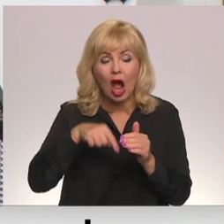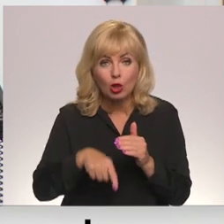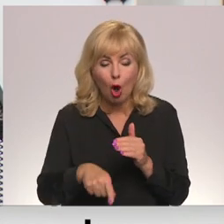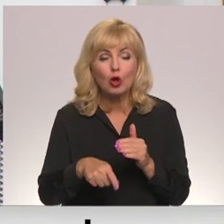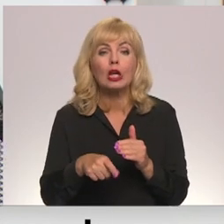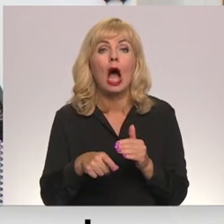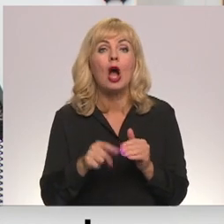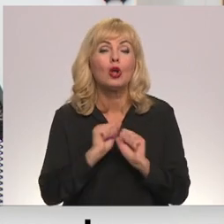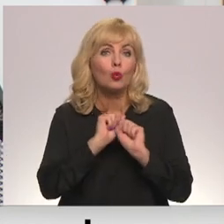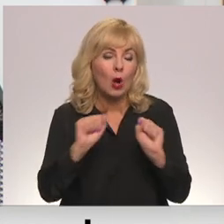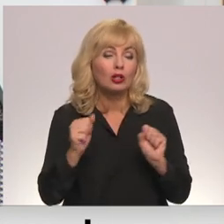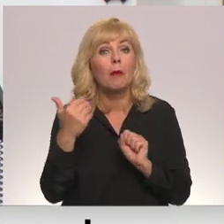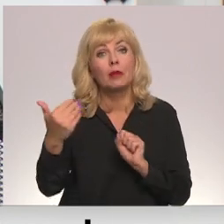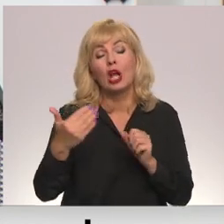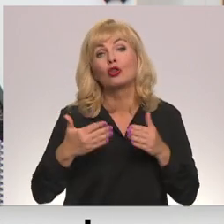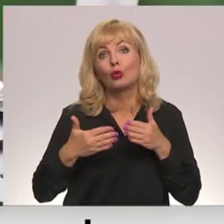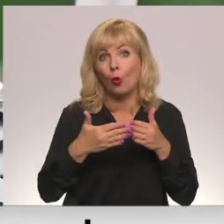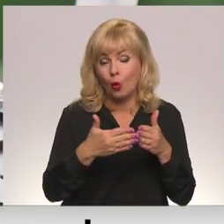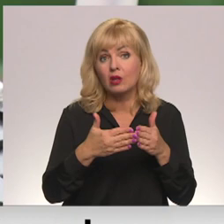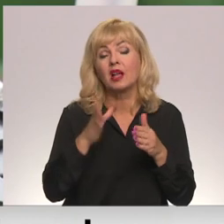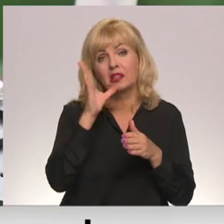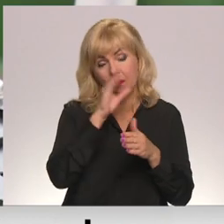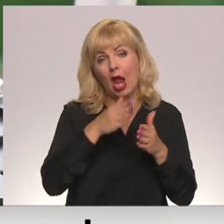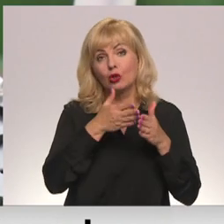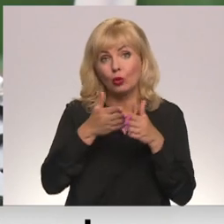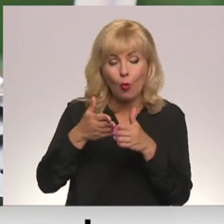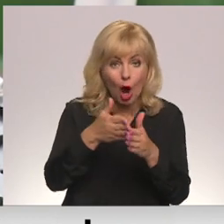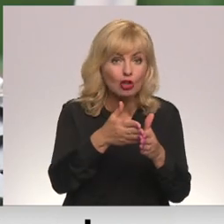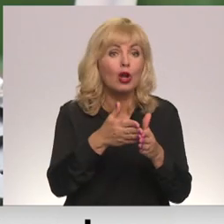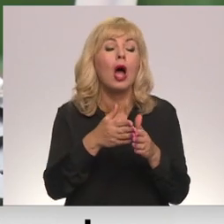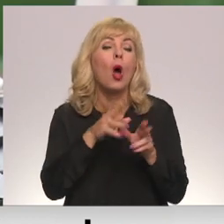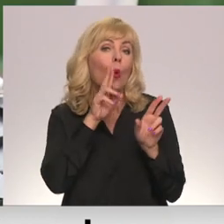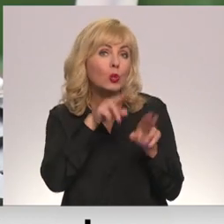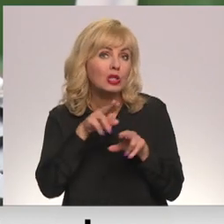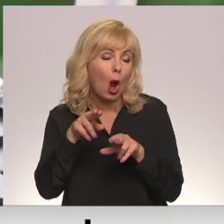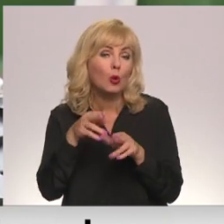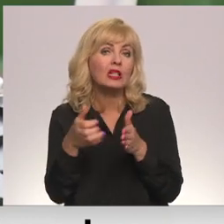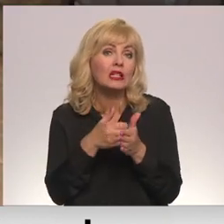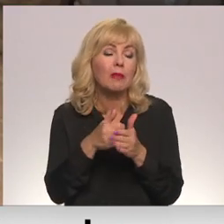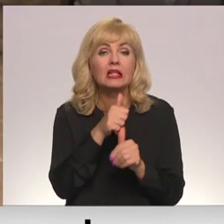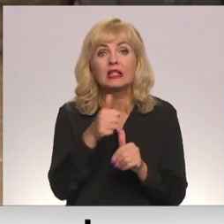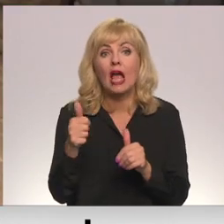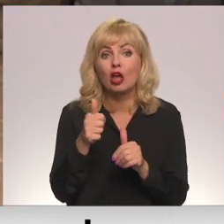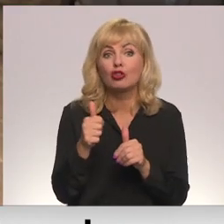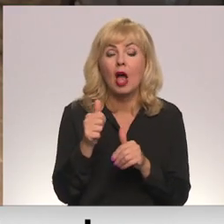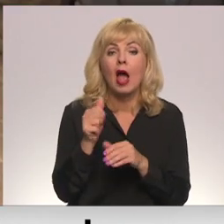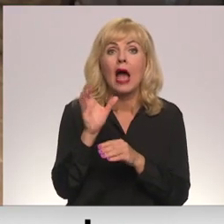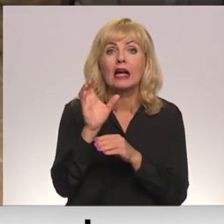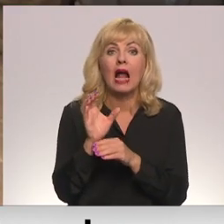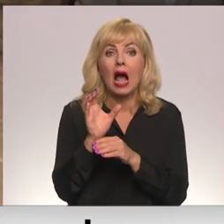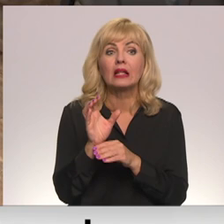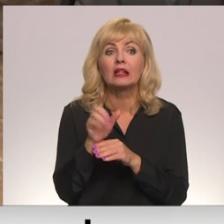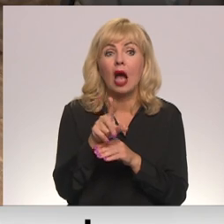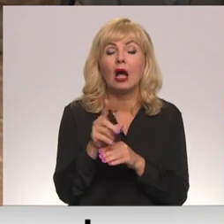nodrošinām kuģošanas drošību Rīgas ostā. Hidrotehnisko būvju uzraudzībai tiek izmantots īpašs radars, kas izvietots uz